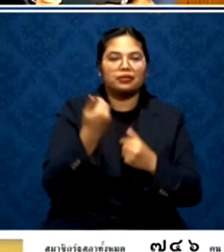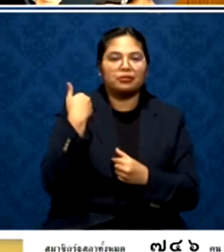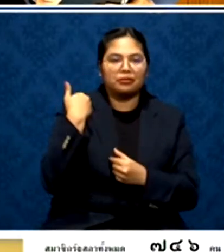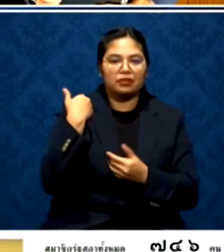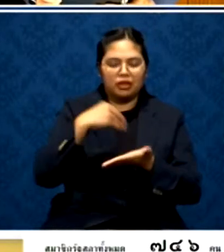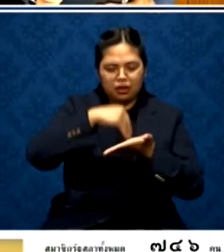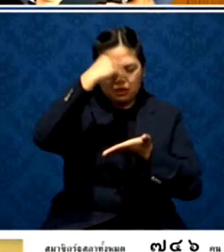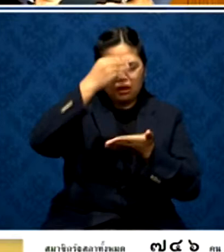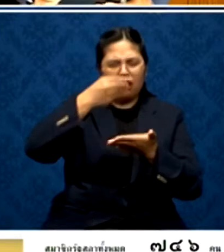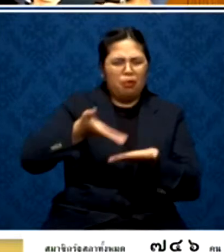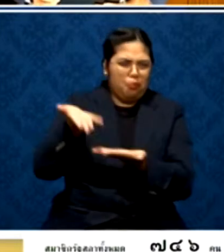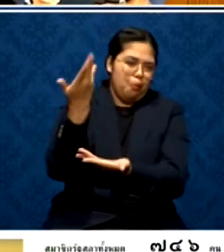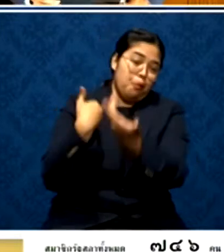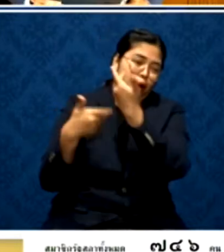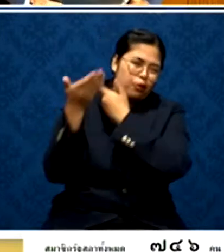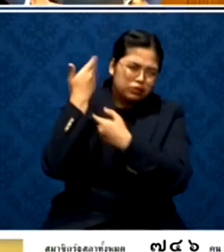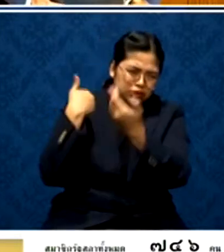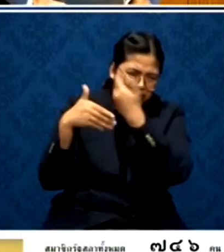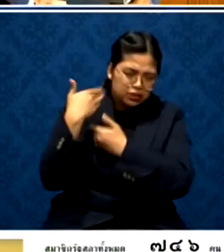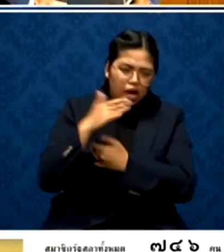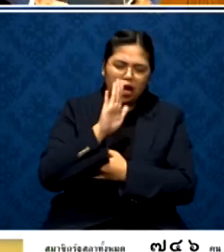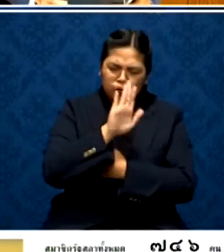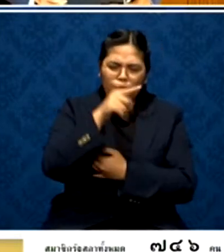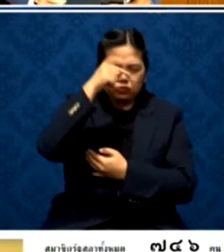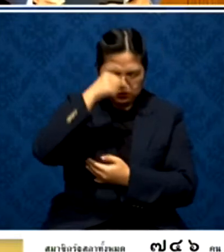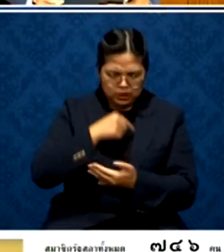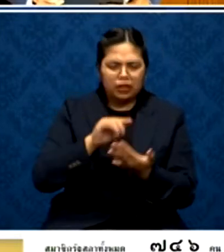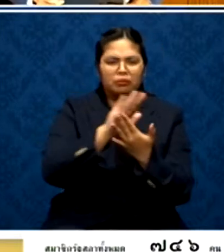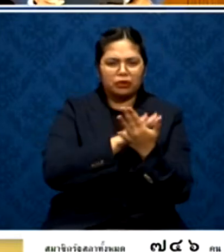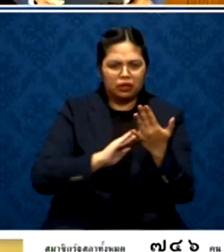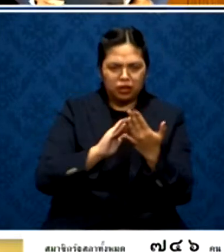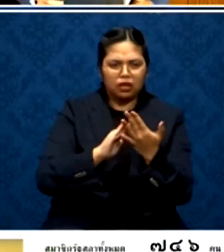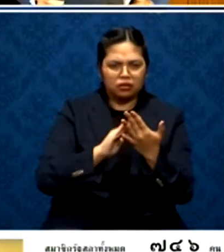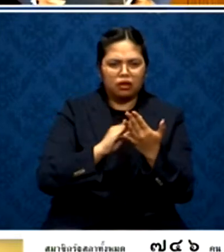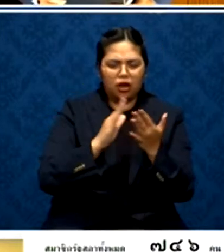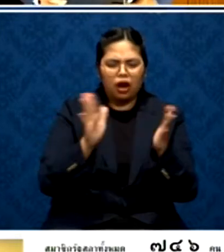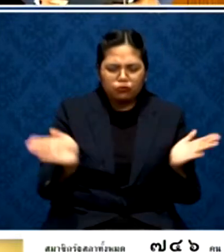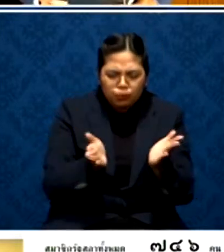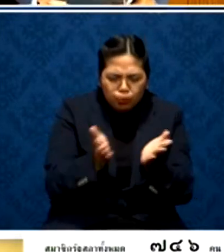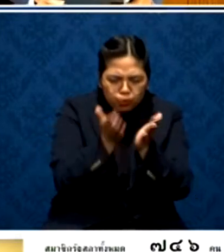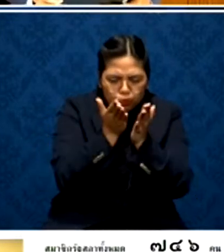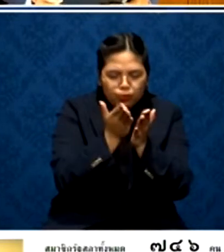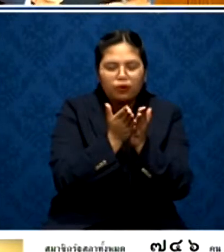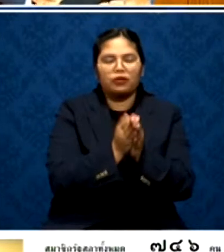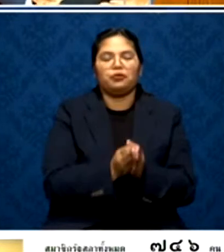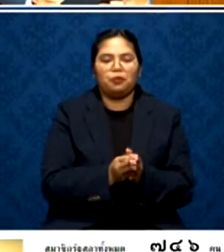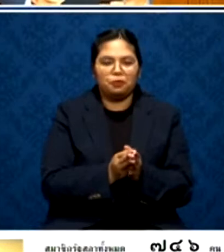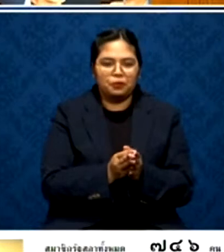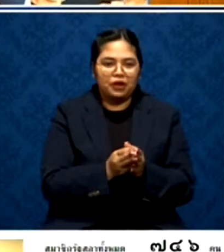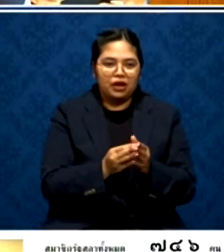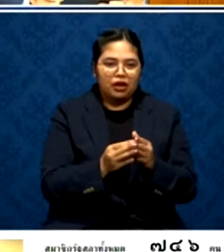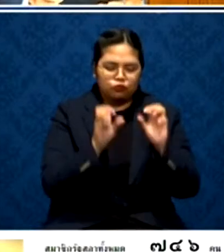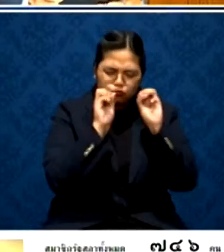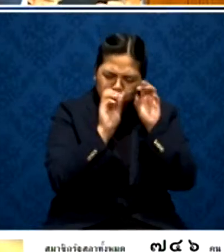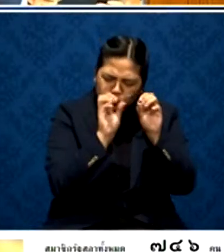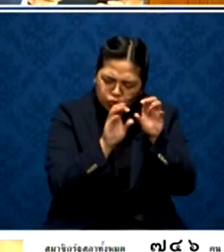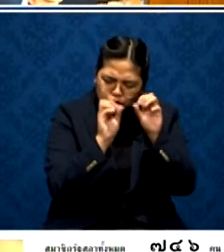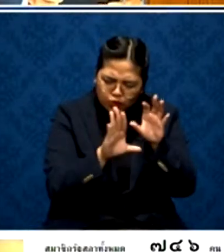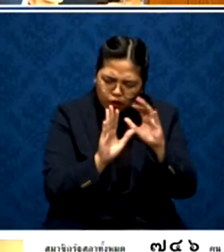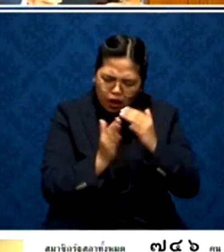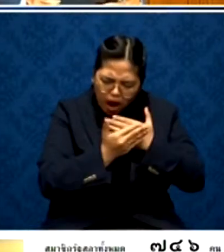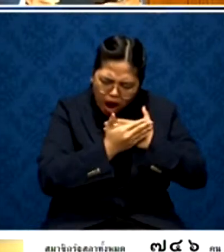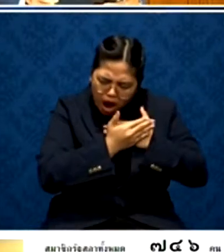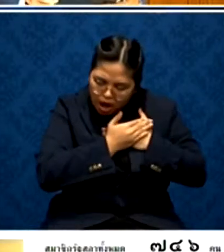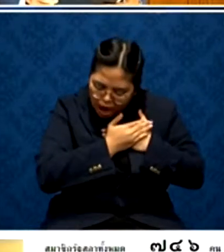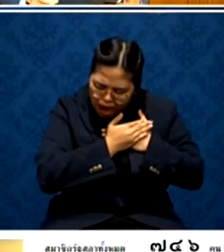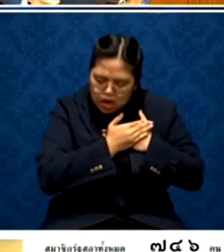าประวัติศาสตร์ความเป็นมาของประเทศและปลูกฝังความรักในสถาบันหลัก